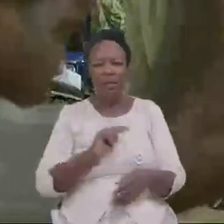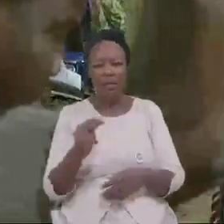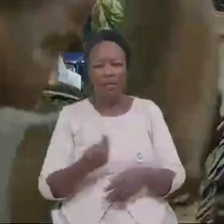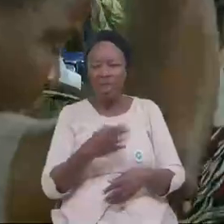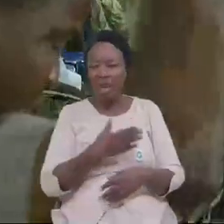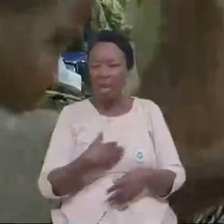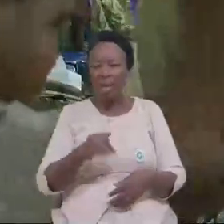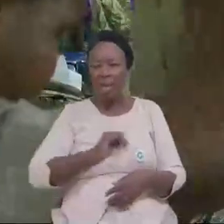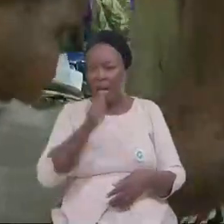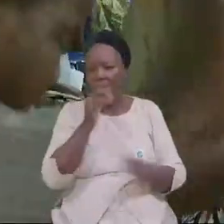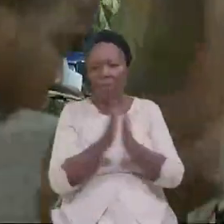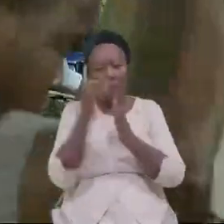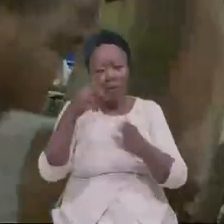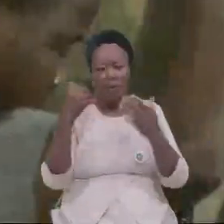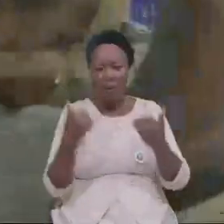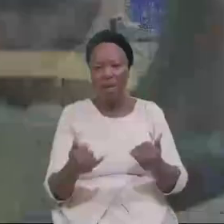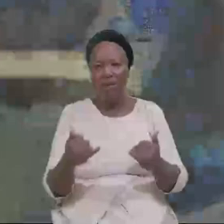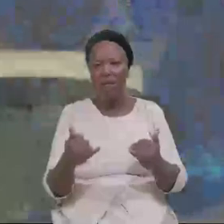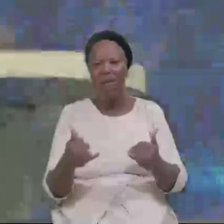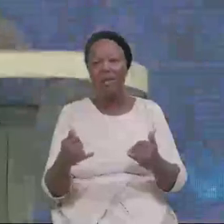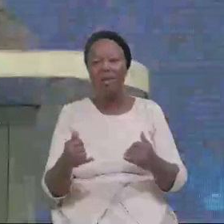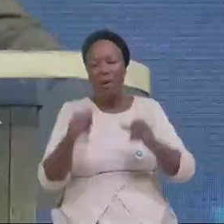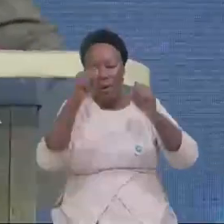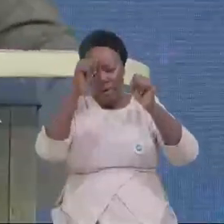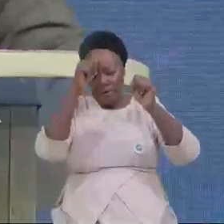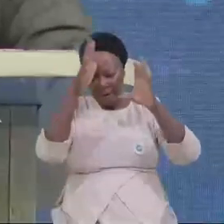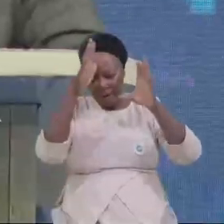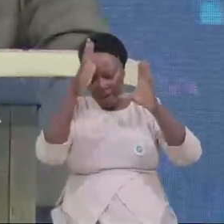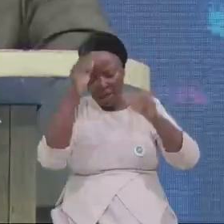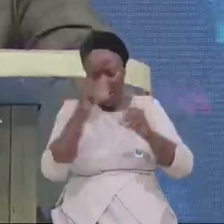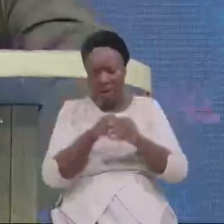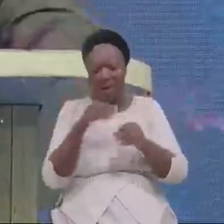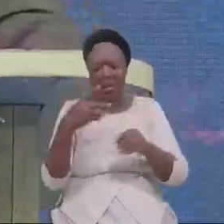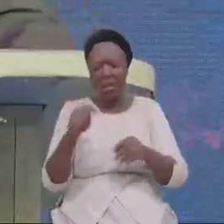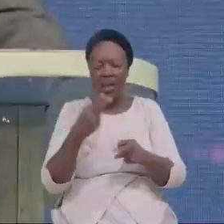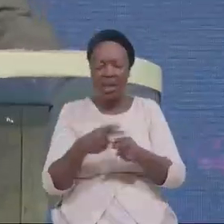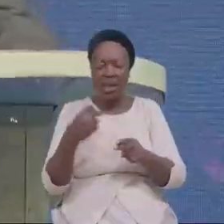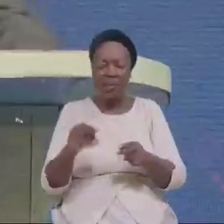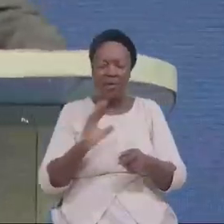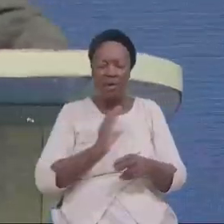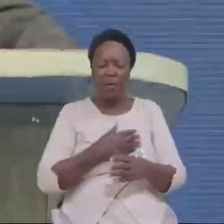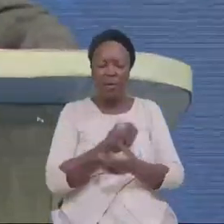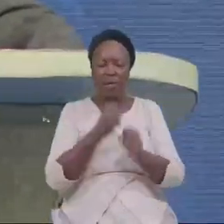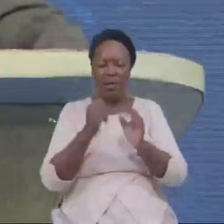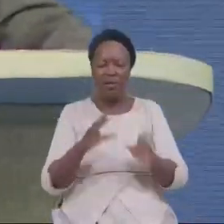prie avec vous maintenant, Père, au nom de notre Sauveur et Seigneur